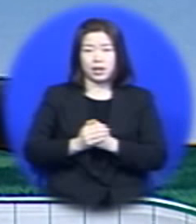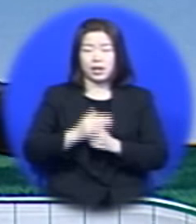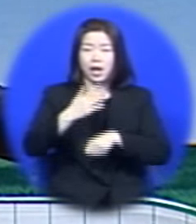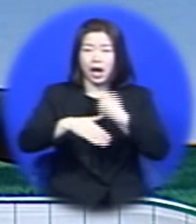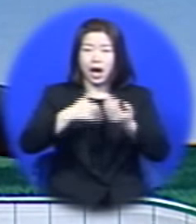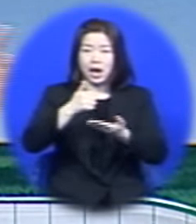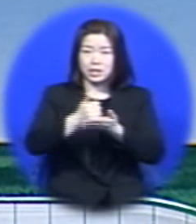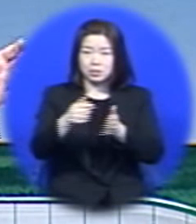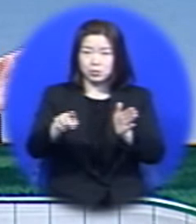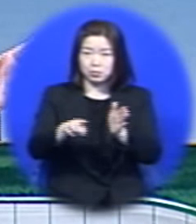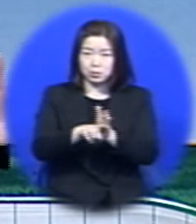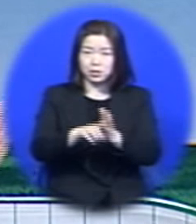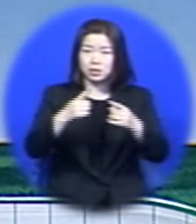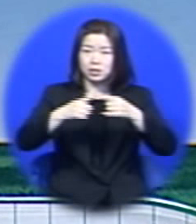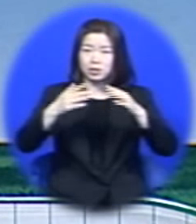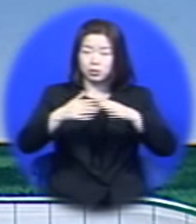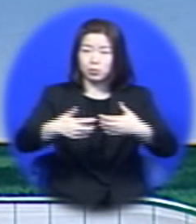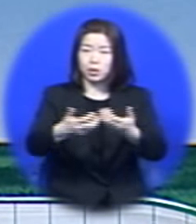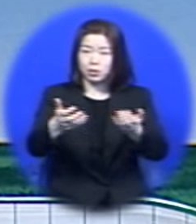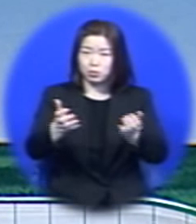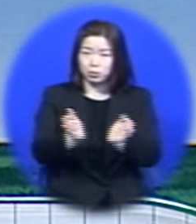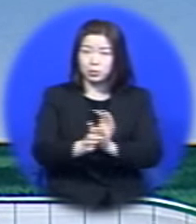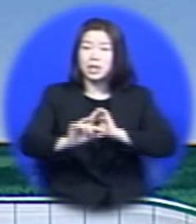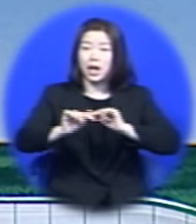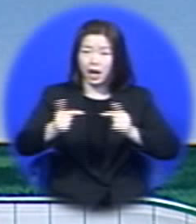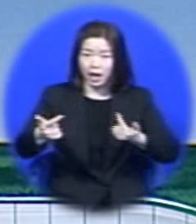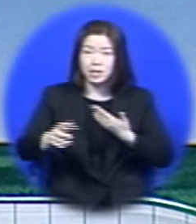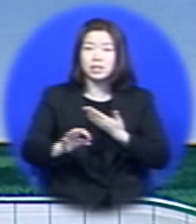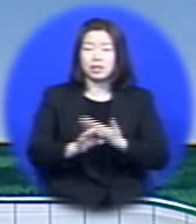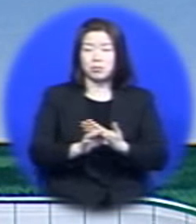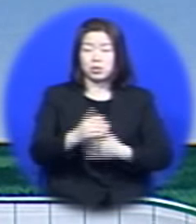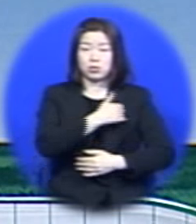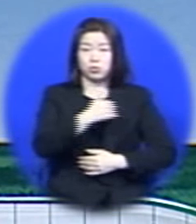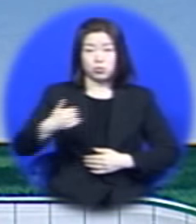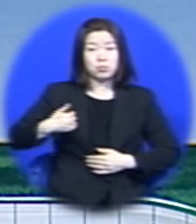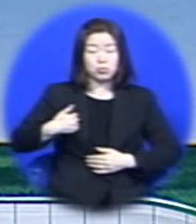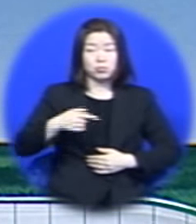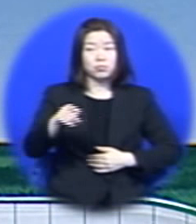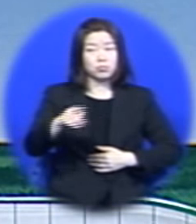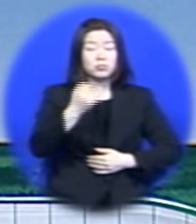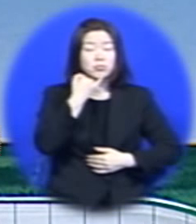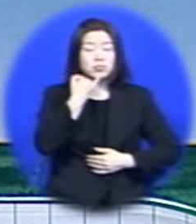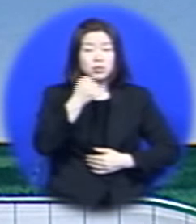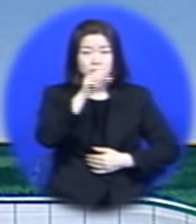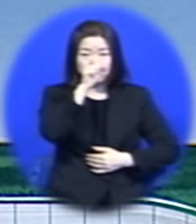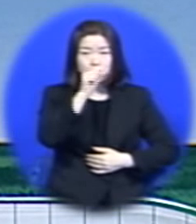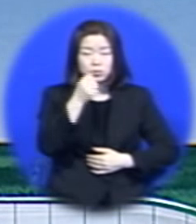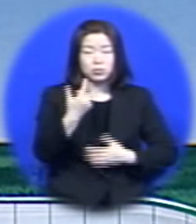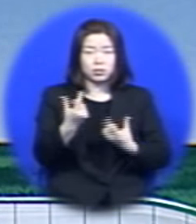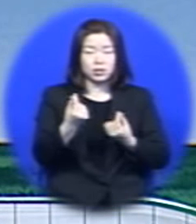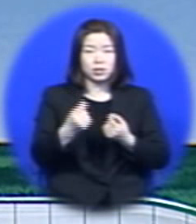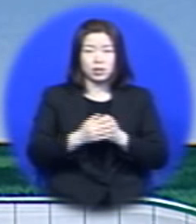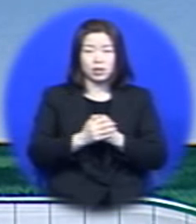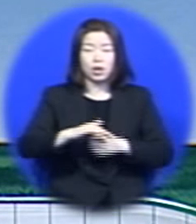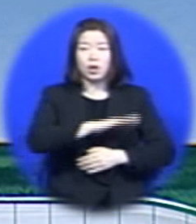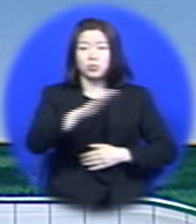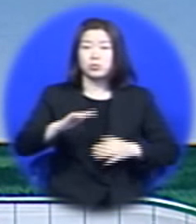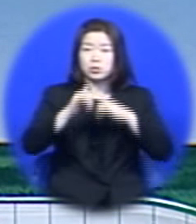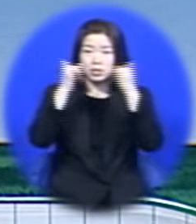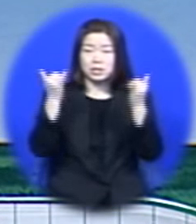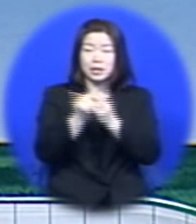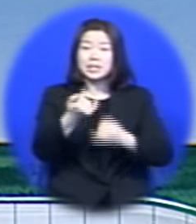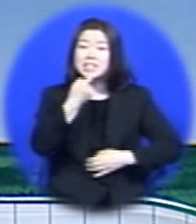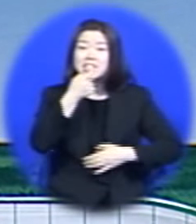하나님을 믿는 교회 공동체가 아니라면 충분히 일리가 있습니다. 우리 사회는 민주적인